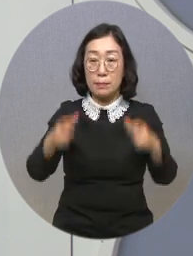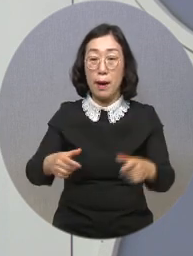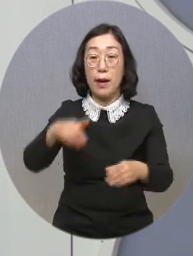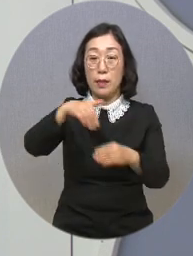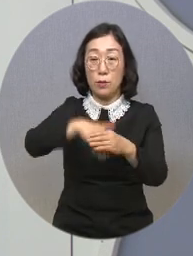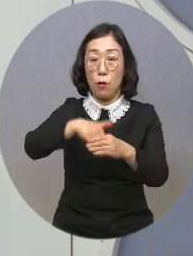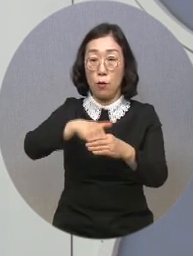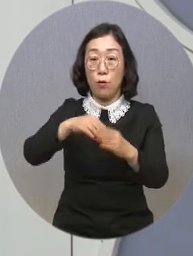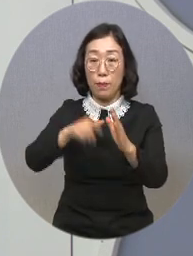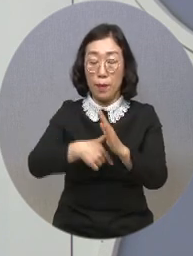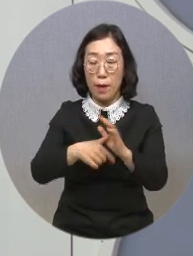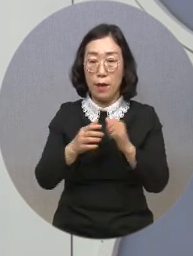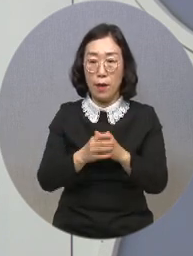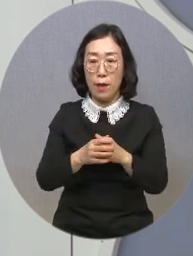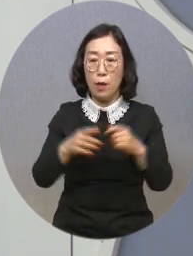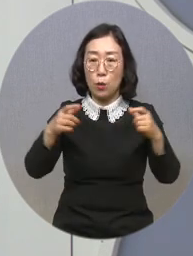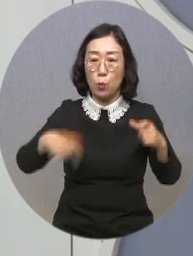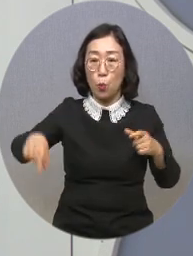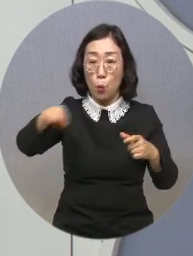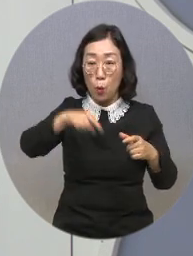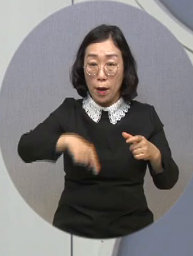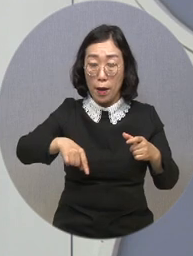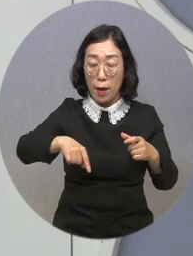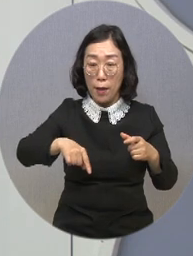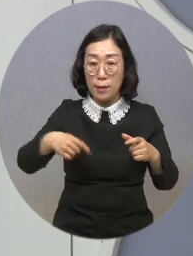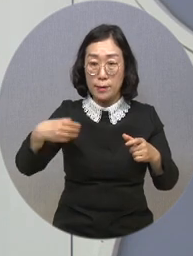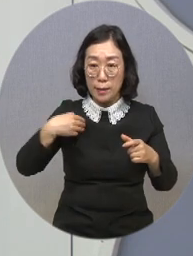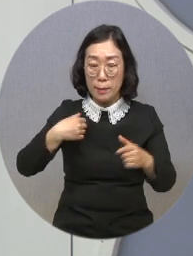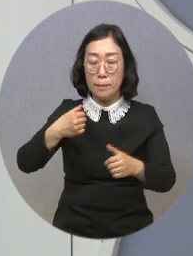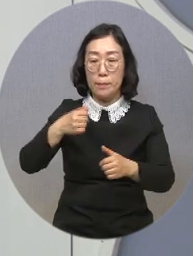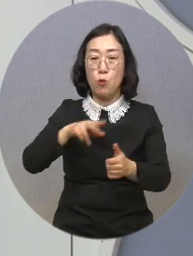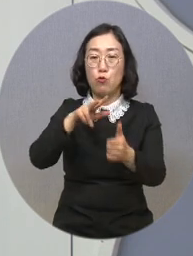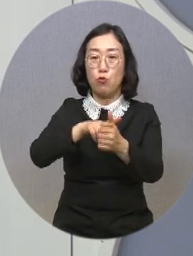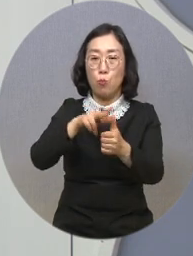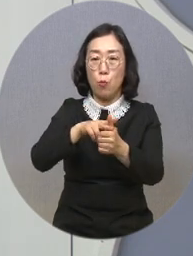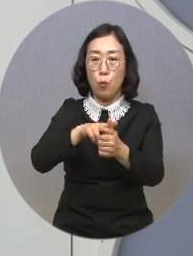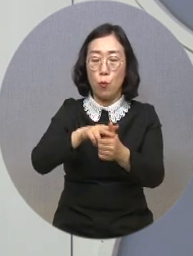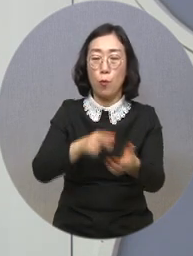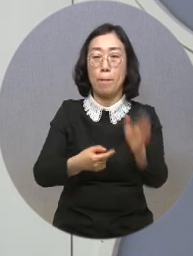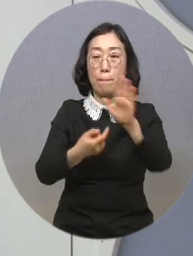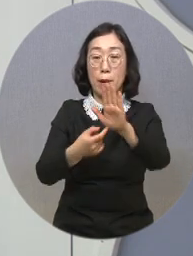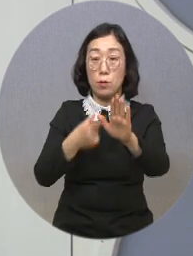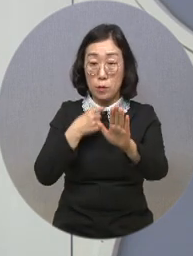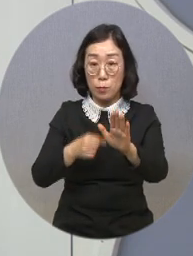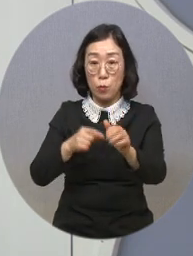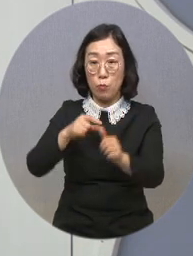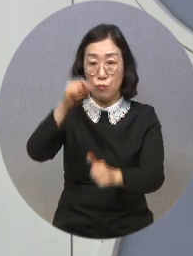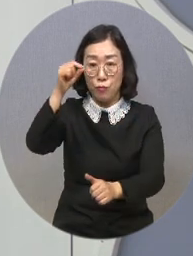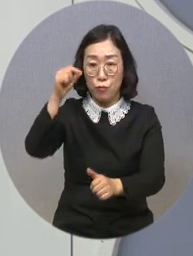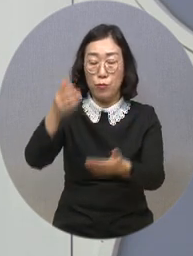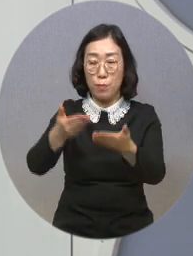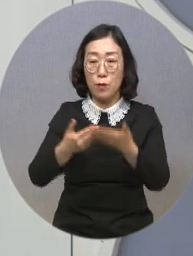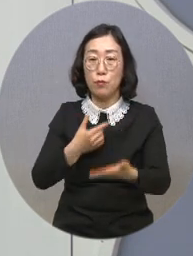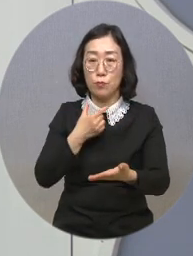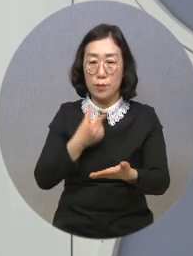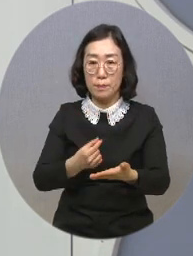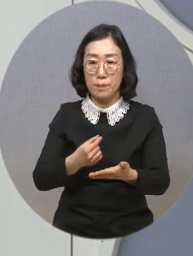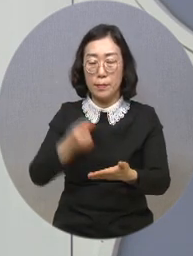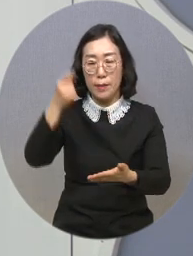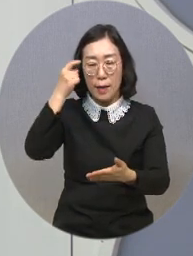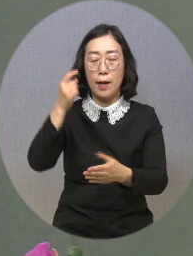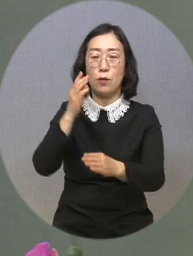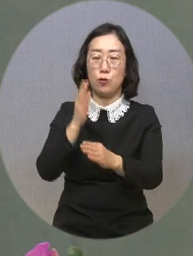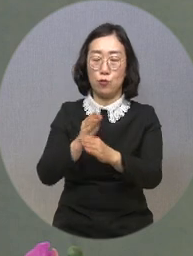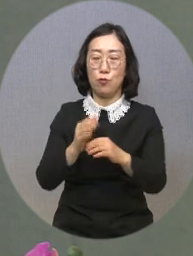지방선거에 도정을 맡아보겠다 하는 뜻을 도민들께 드리고 도민들의 선택을 받았으면 하고 생각하고 있습니다.